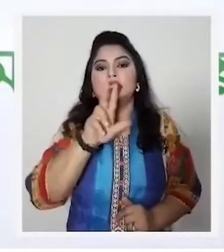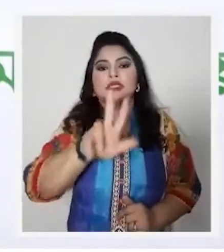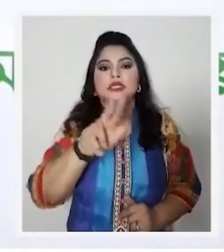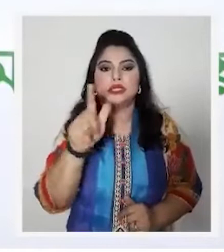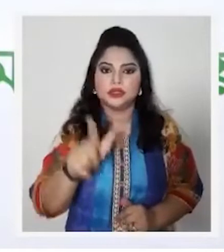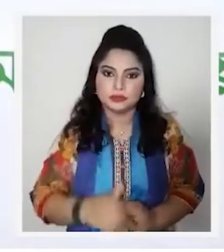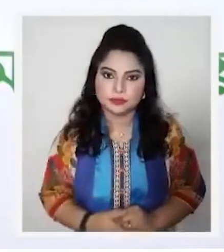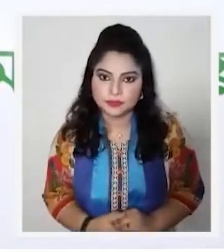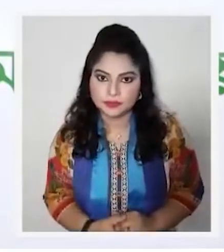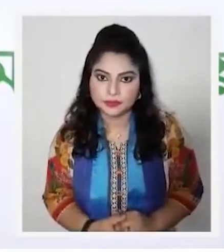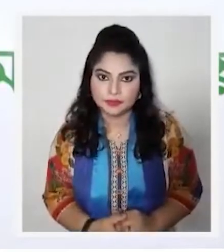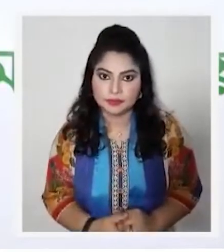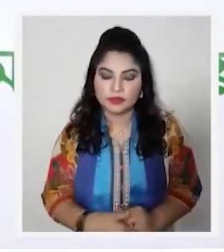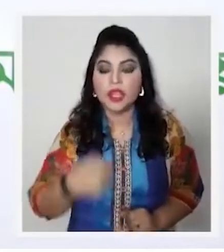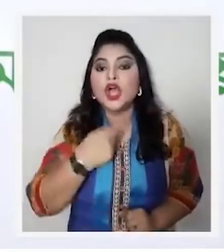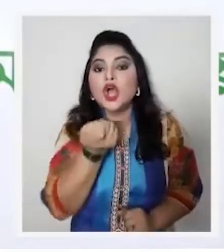22,98,875টি। বর্তমানে মজুত আছে